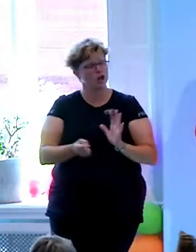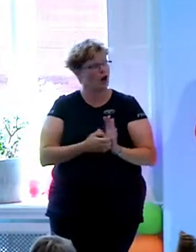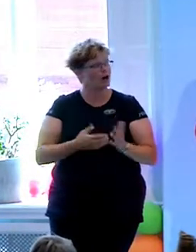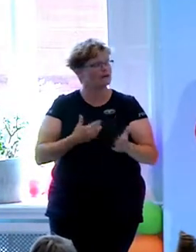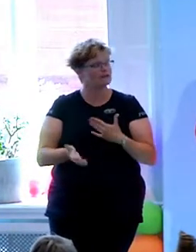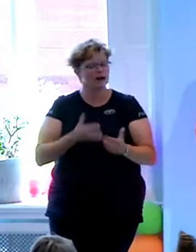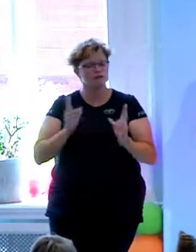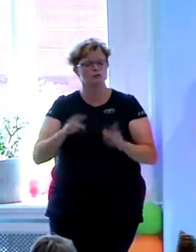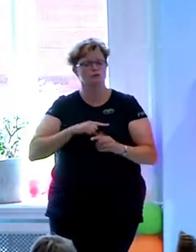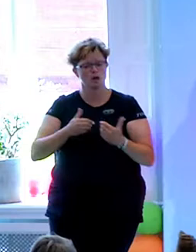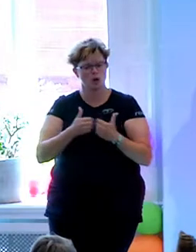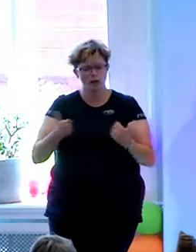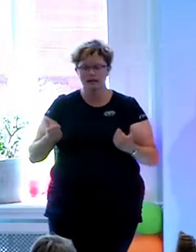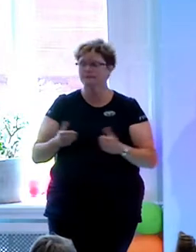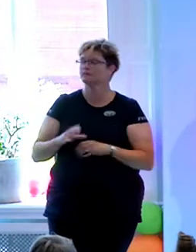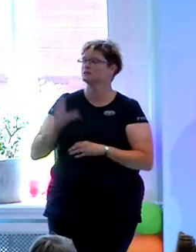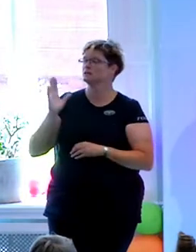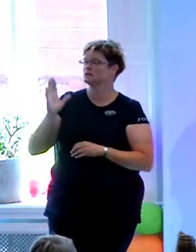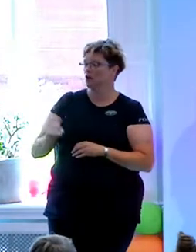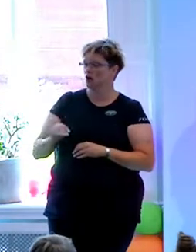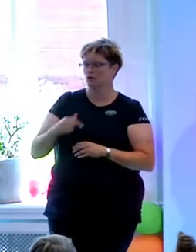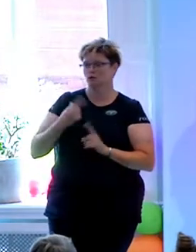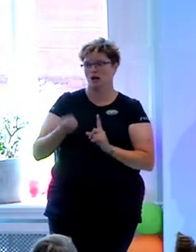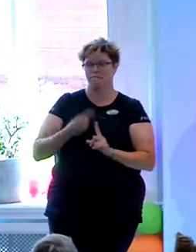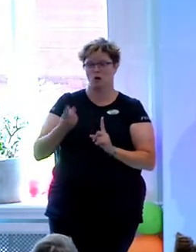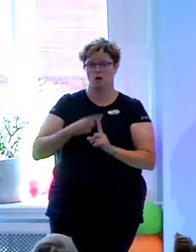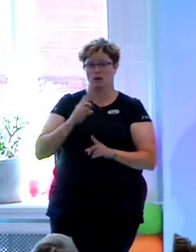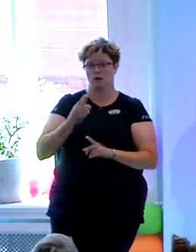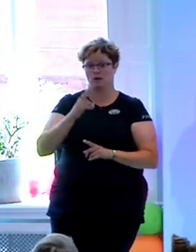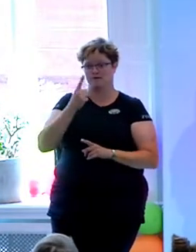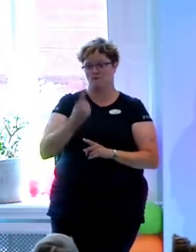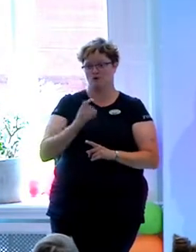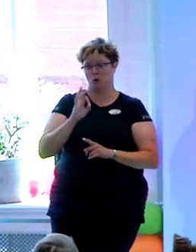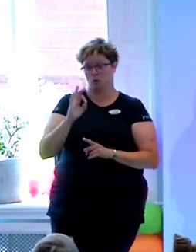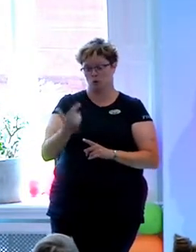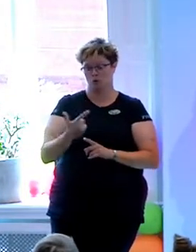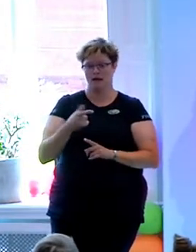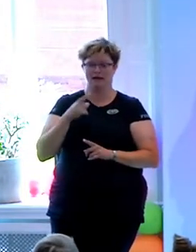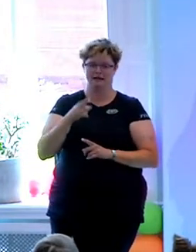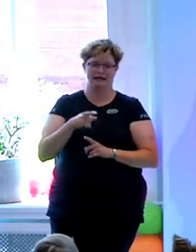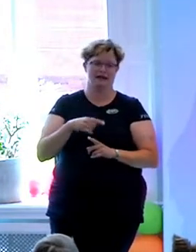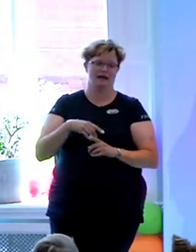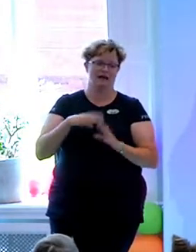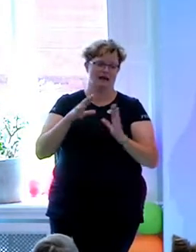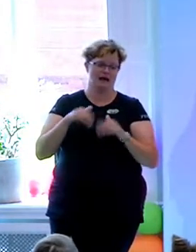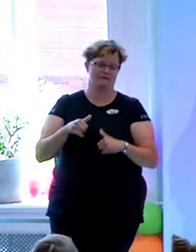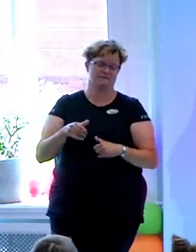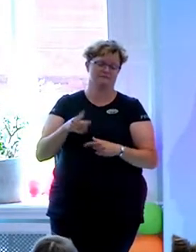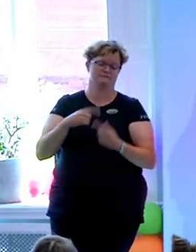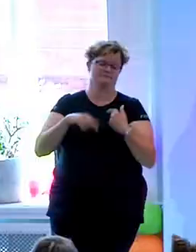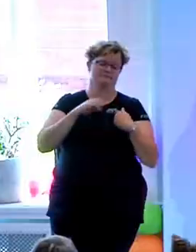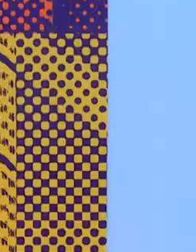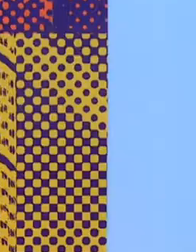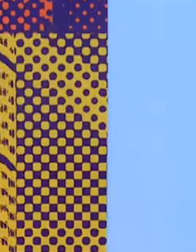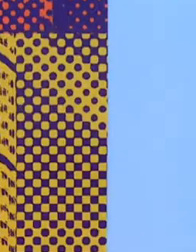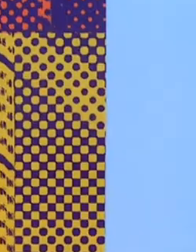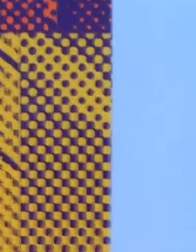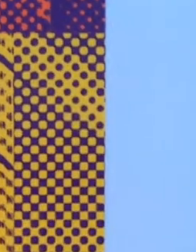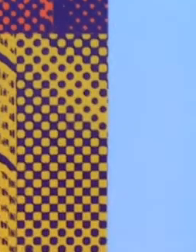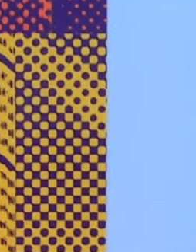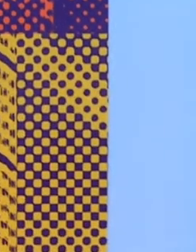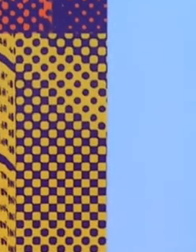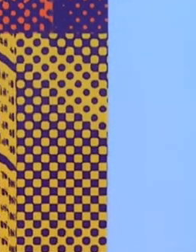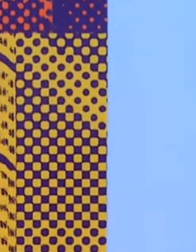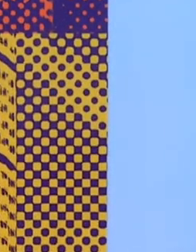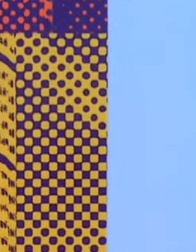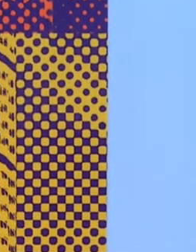Varför är det sån skillnad? Ja, jag börjar här den 1 oktober. Jag vet att det här avtalet signas långt innan. Men jag vet ju också att vi har